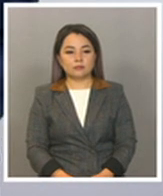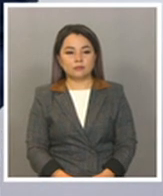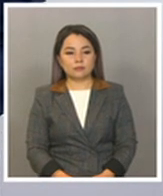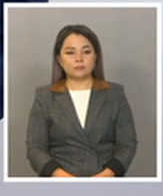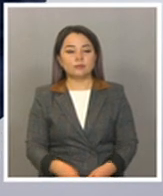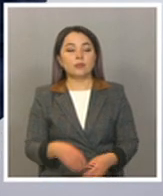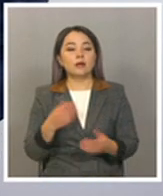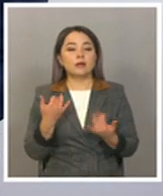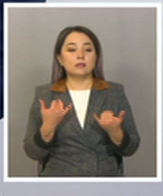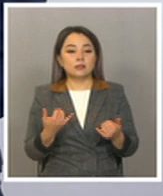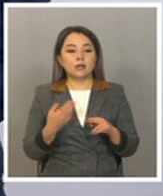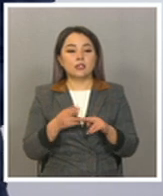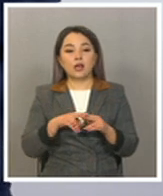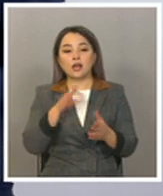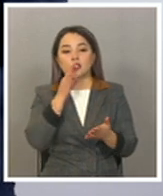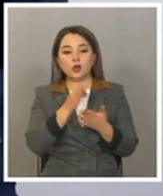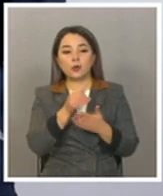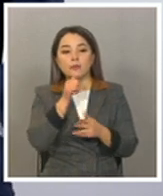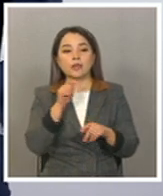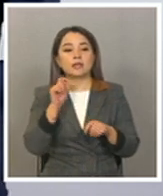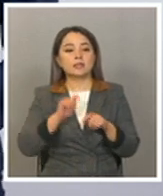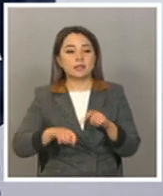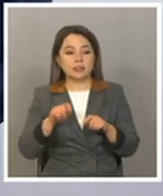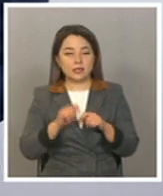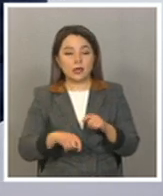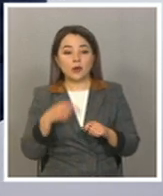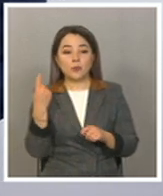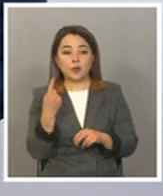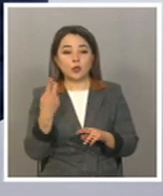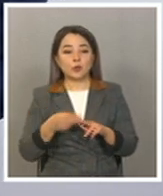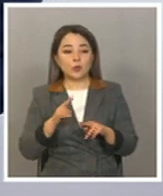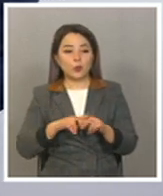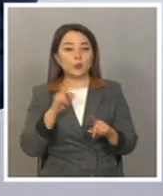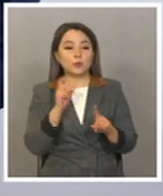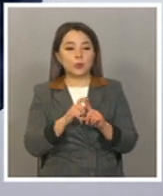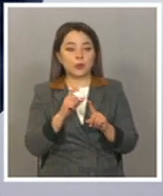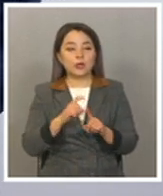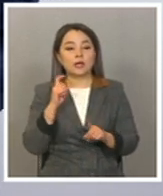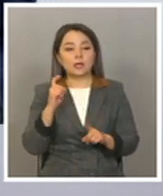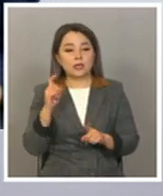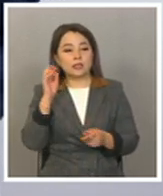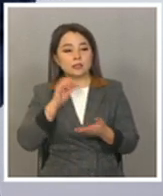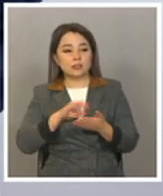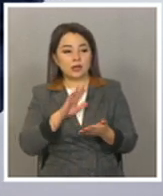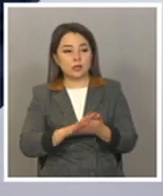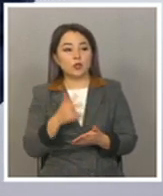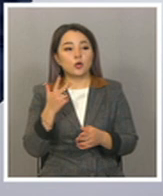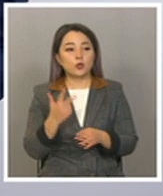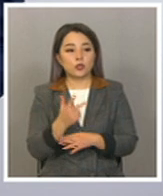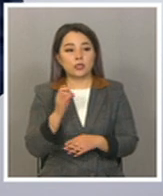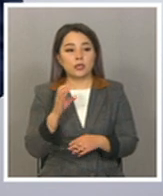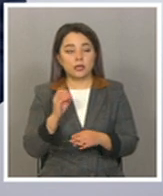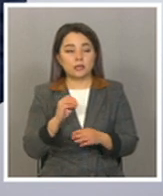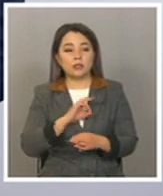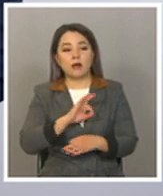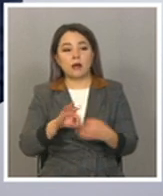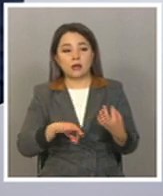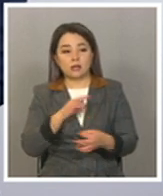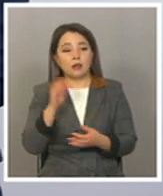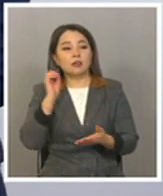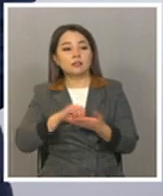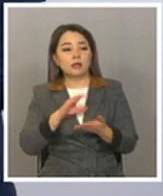Ал енді жауабын тексерейік, сонымен бірінші сөйлем, x санынан 3 есе артық санды